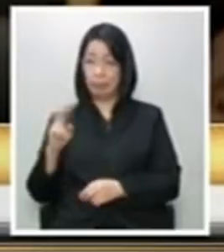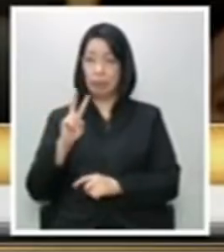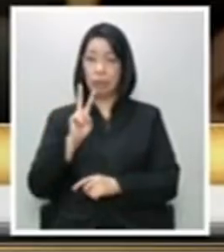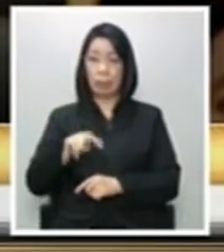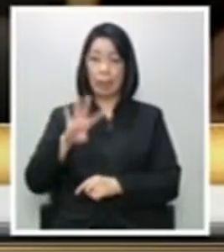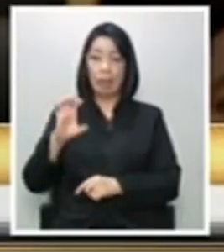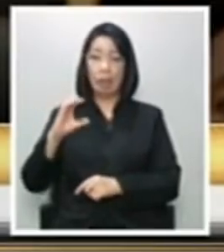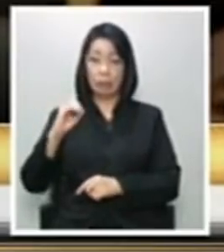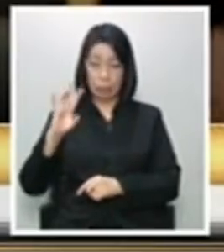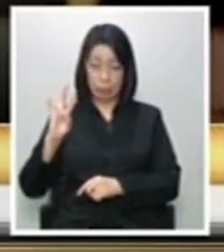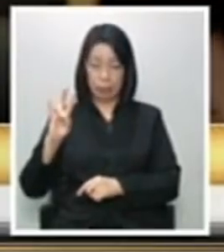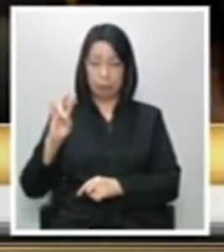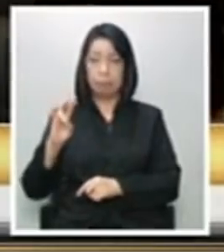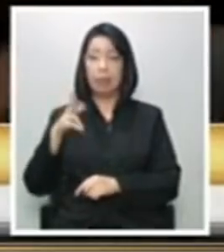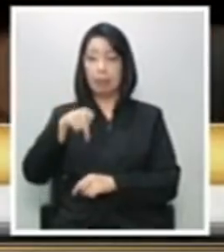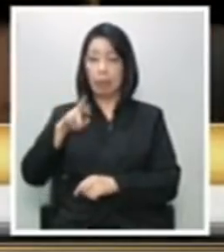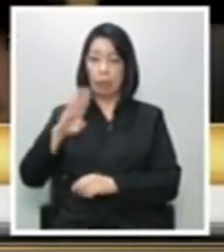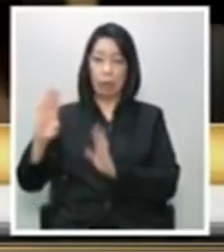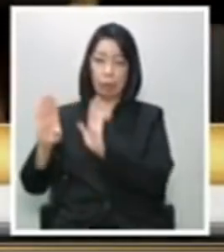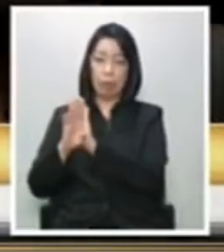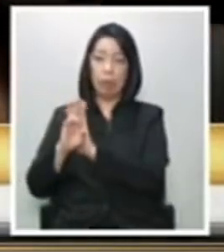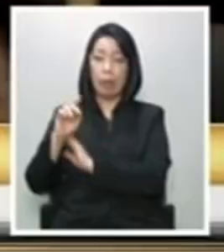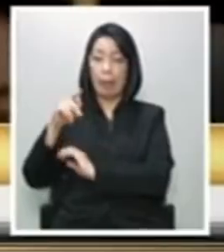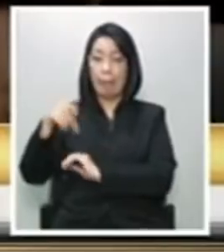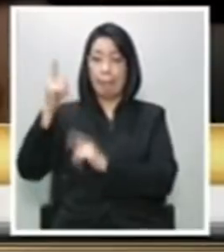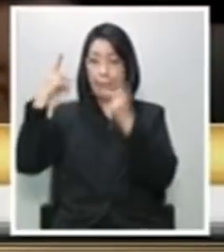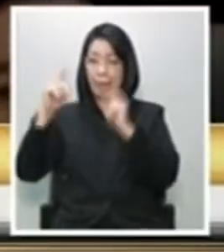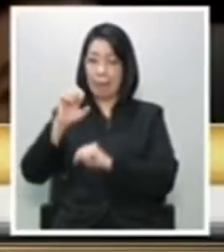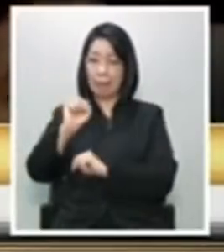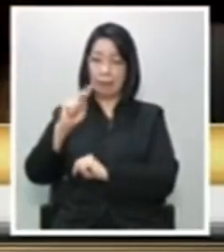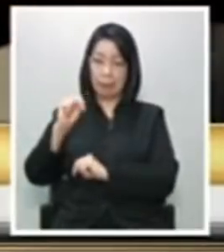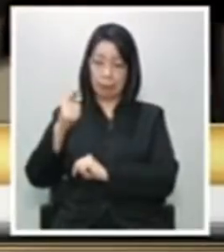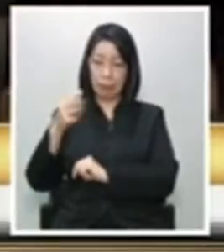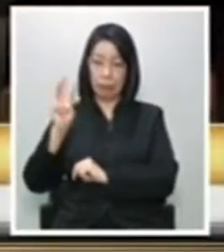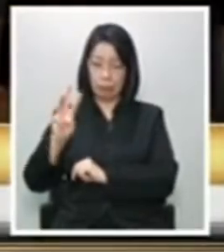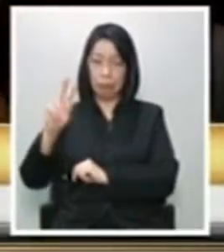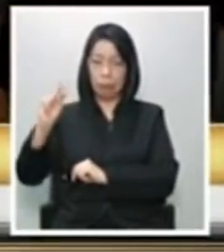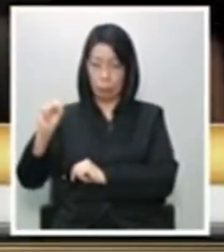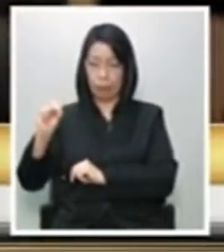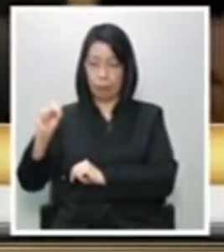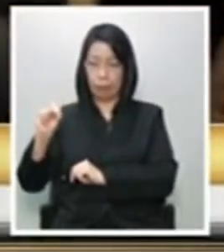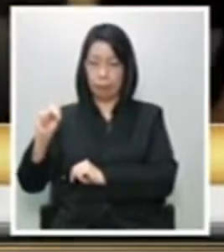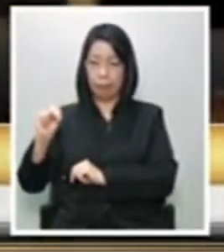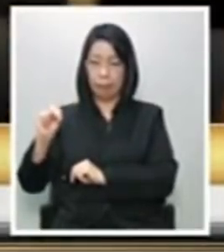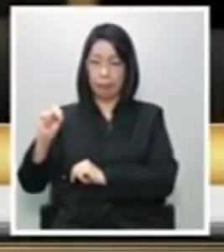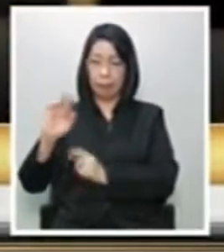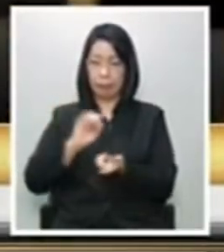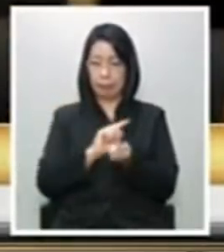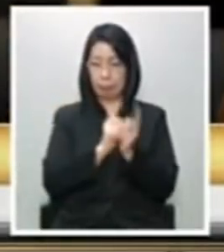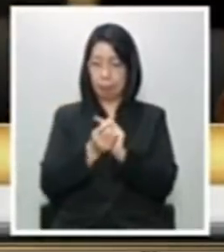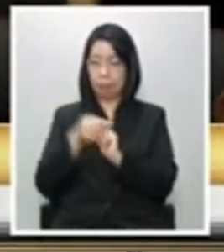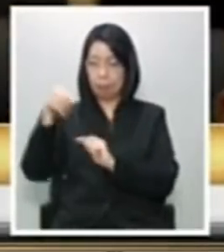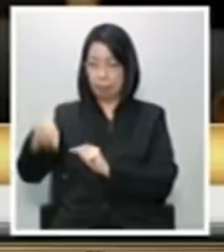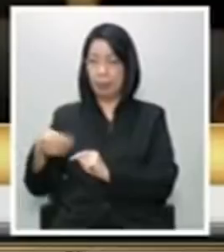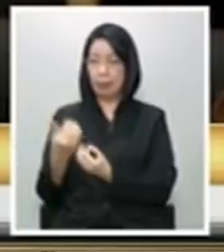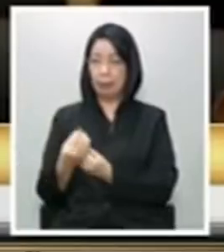2507พรบ.ป่าสงวนเกิดขึ้นเปลี่ยนจากการให้สัมปทานกับต่างประเทศมาเป็นให้สัมปทานในท้